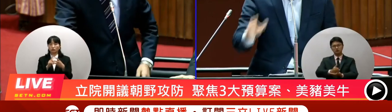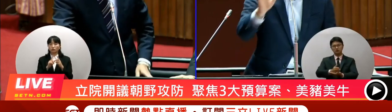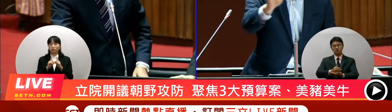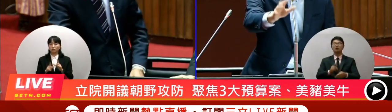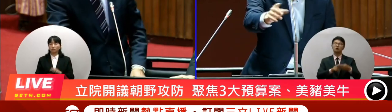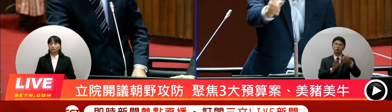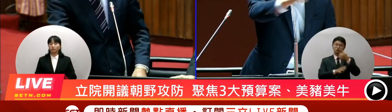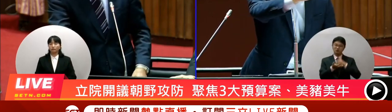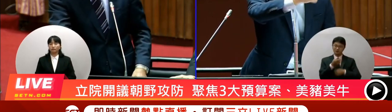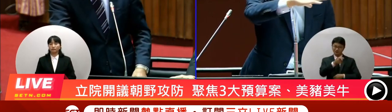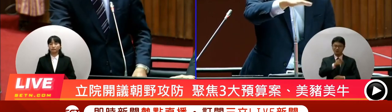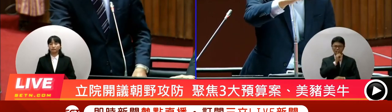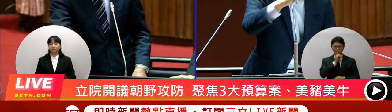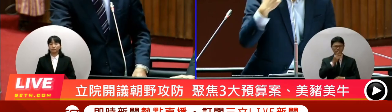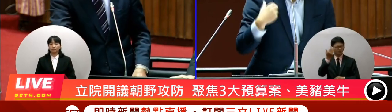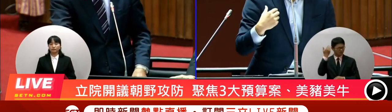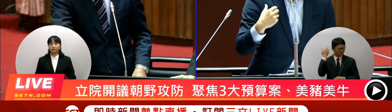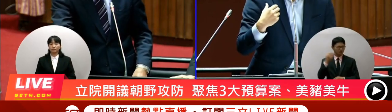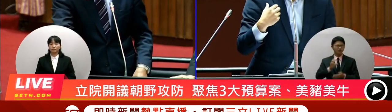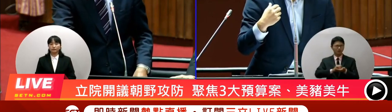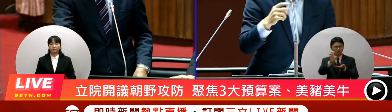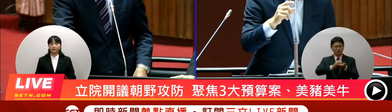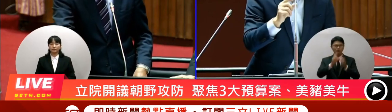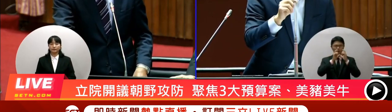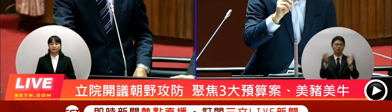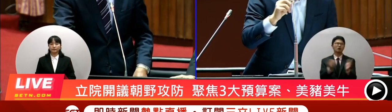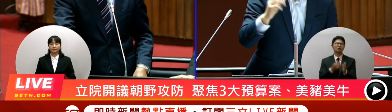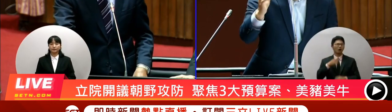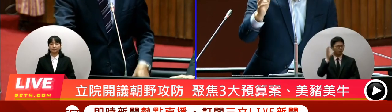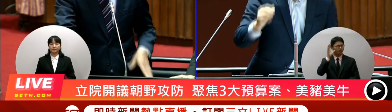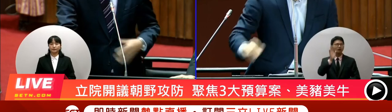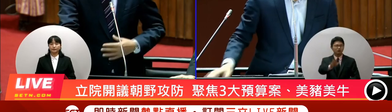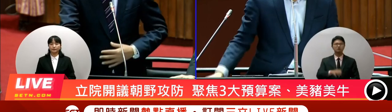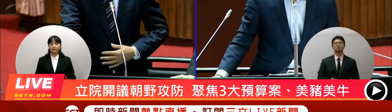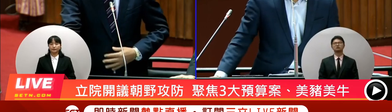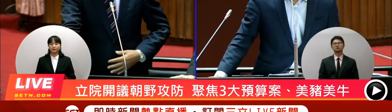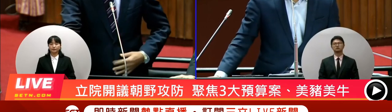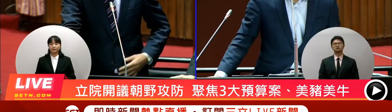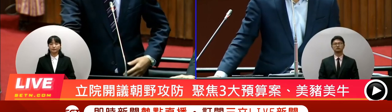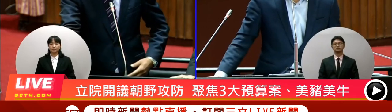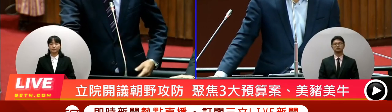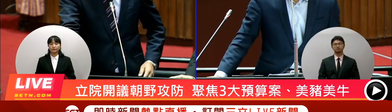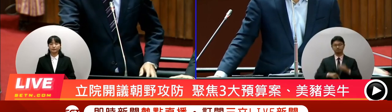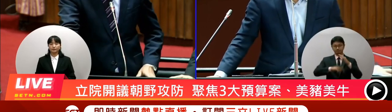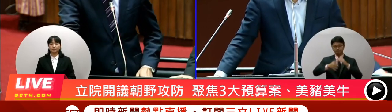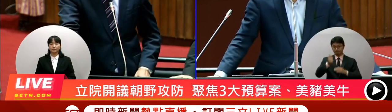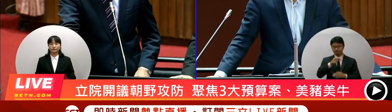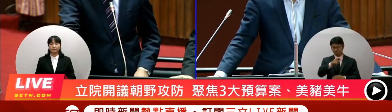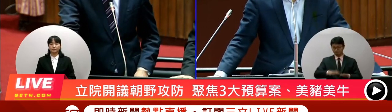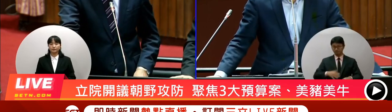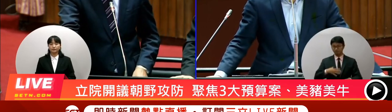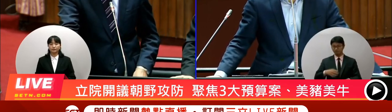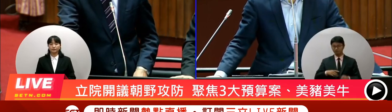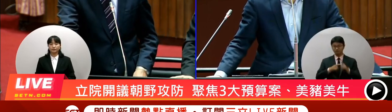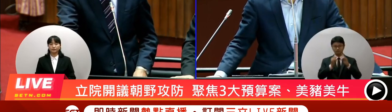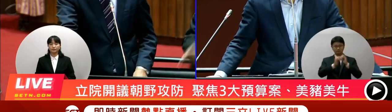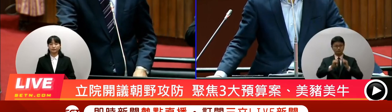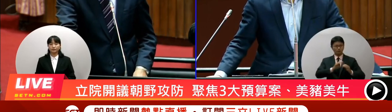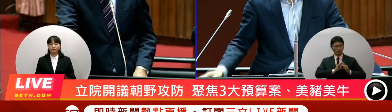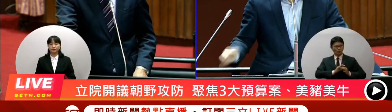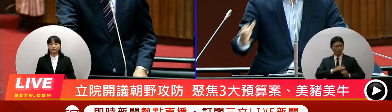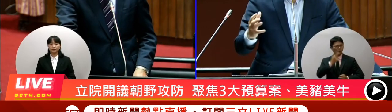主委你刚讲的前面都回答过我都听到了好但是院长你知不知道现在国人最关心的是什